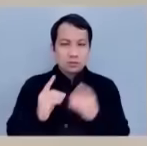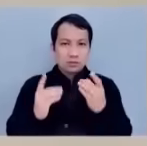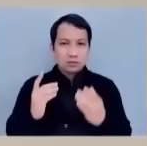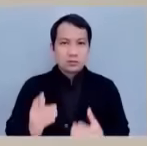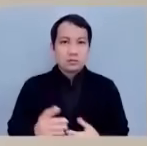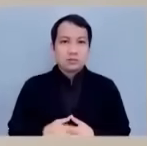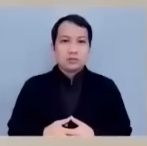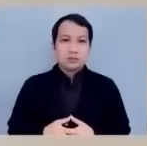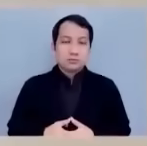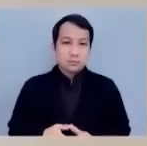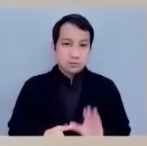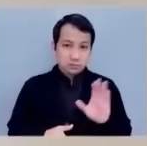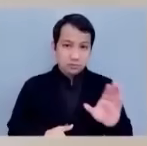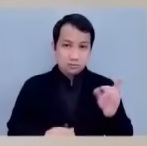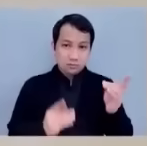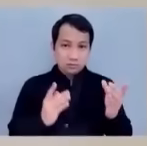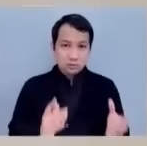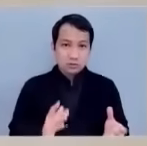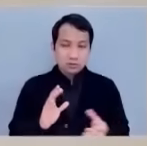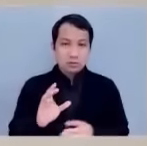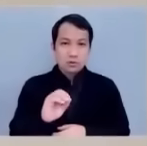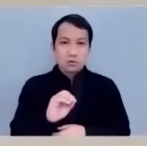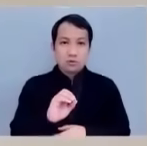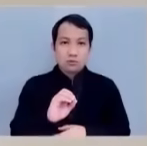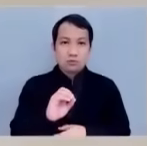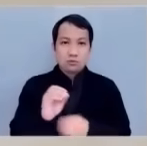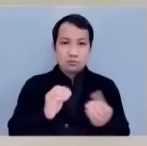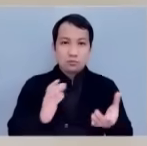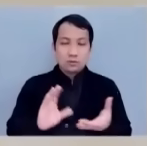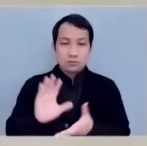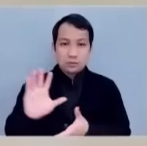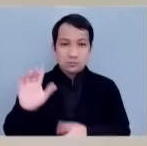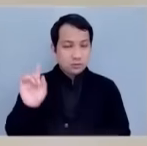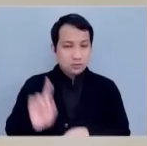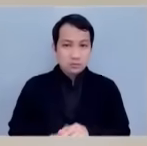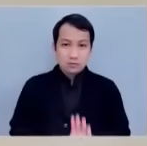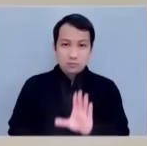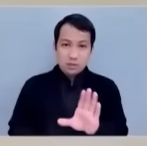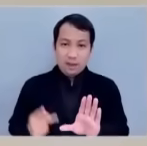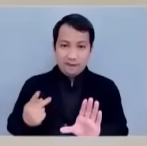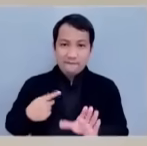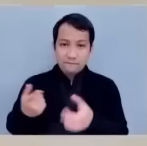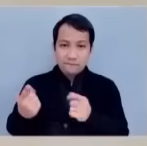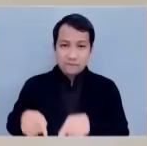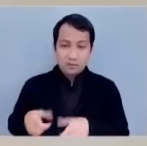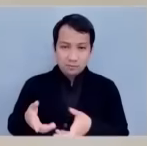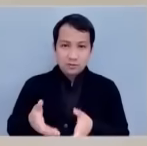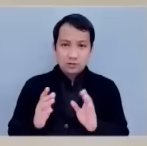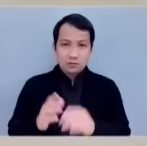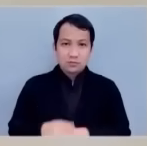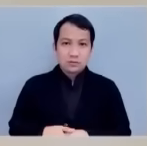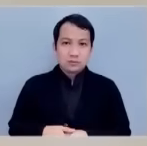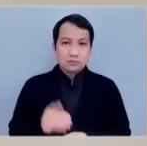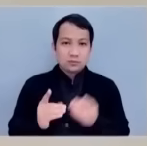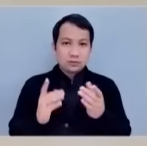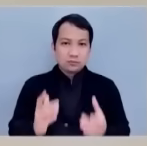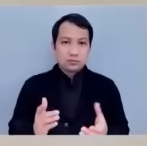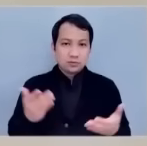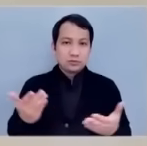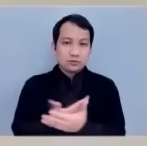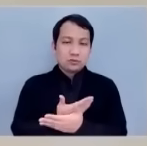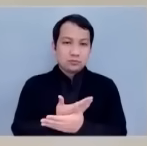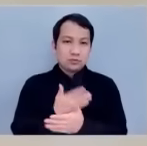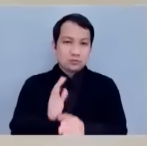driver doon sa operator na hindi bumabiyahe, he will have a chance na maging driver siya doon sa panibagong operator